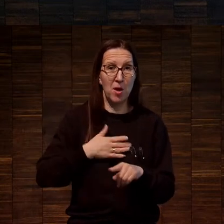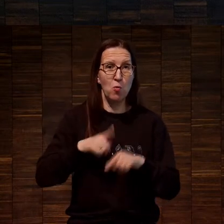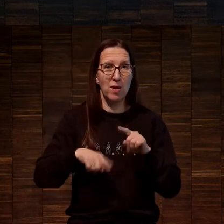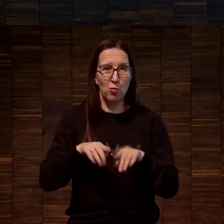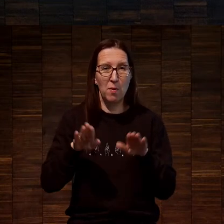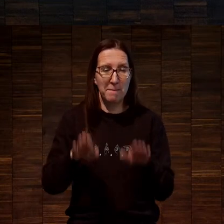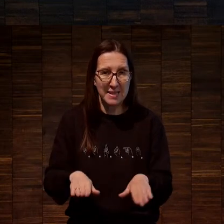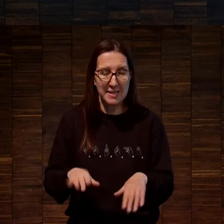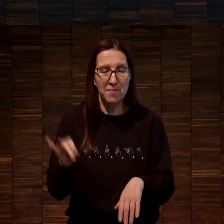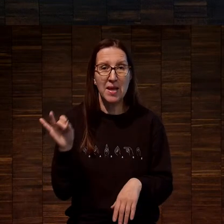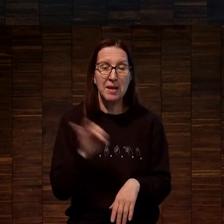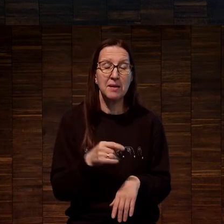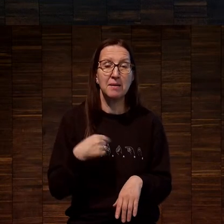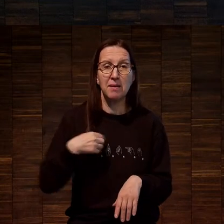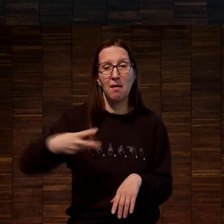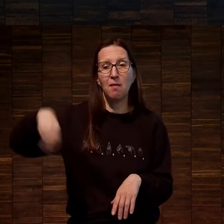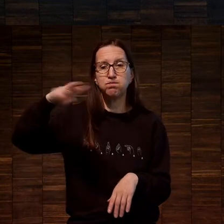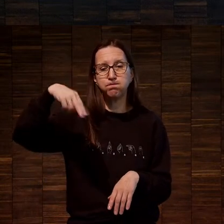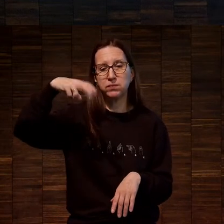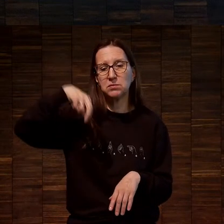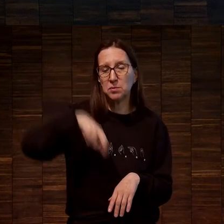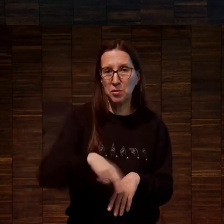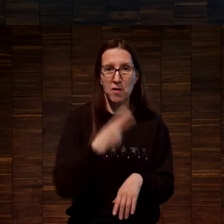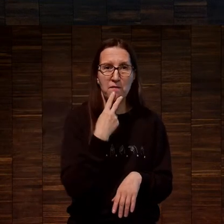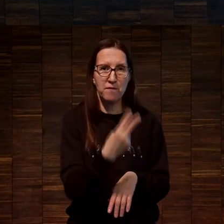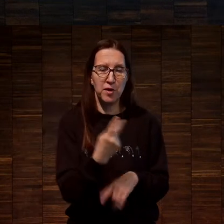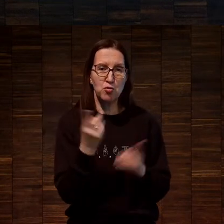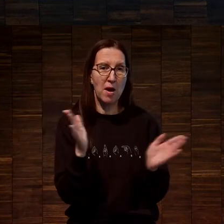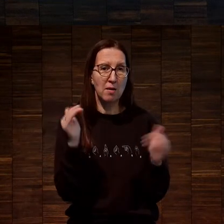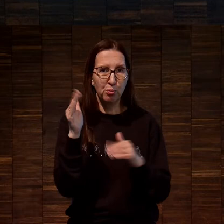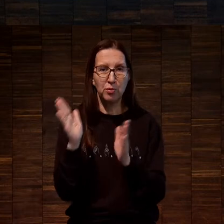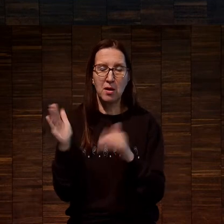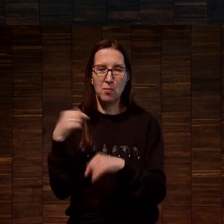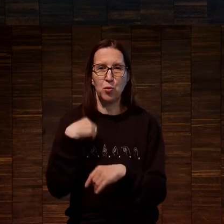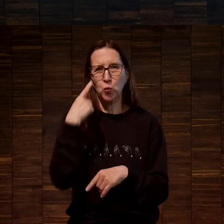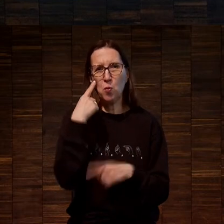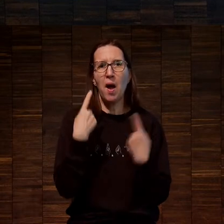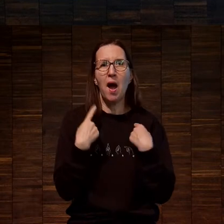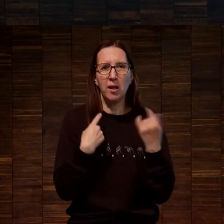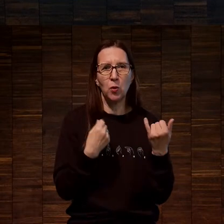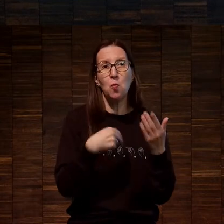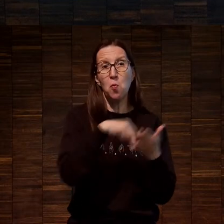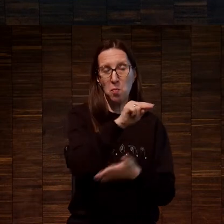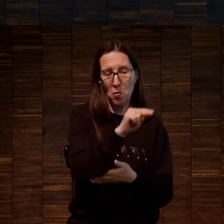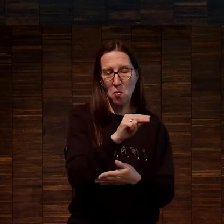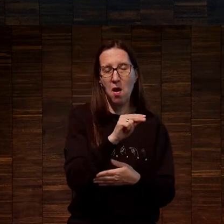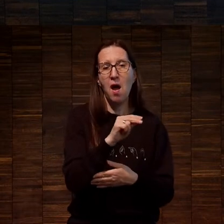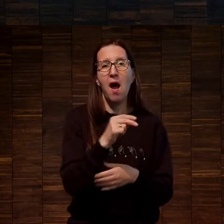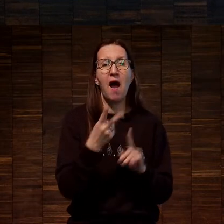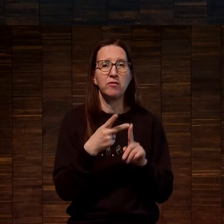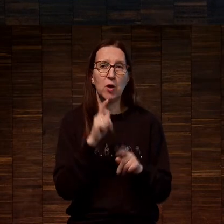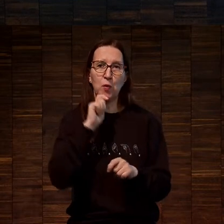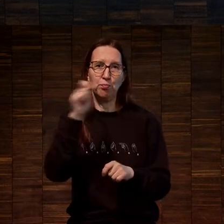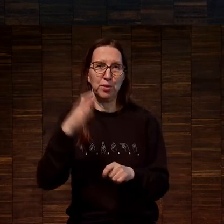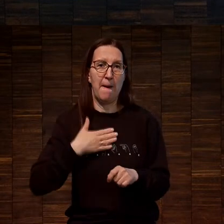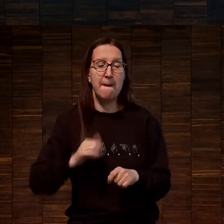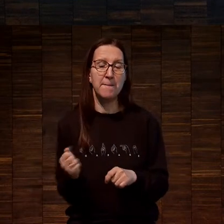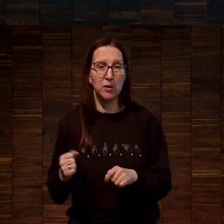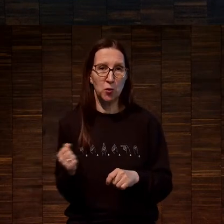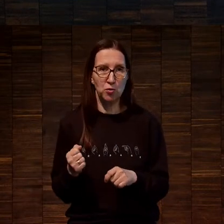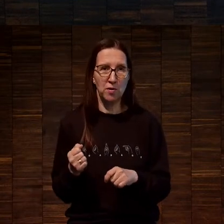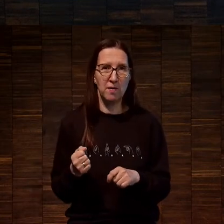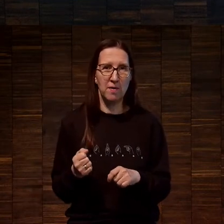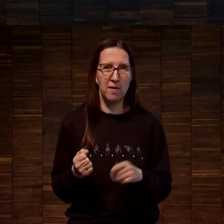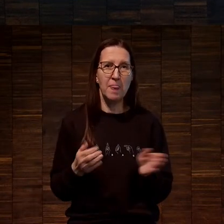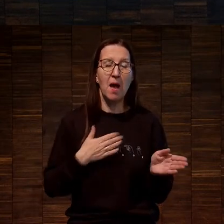место. И я спускаюсь и говорю, и вижу две работы, которые, думаю, одну куплю подружке в подарок, другую куплю, вот купил нашему директору,